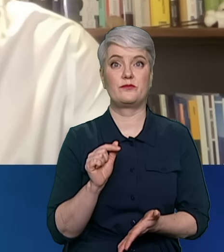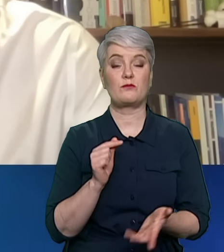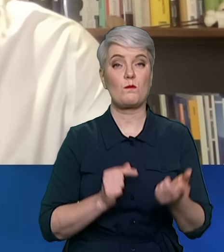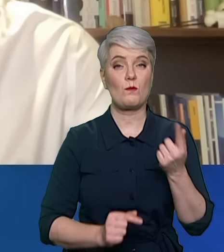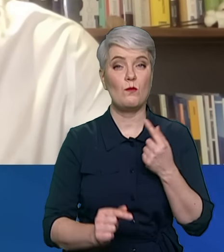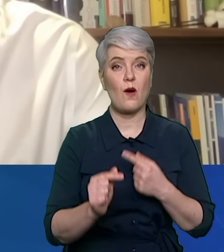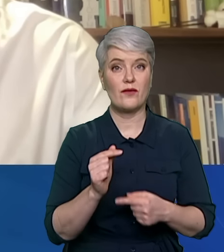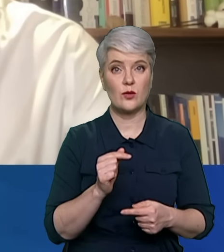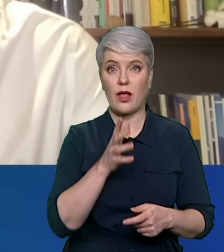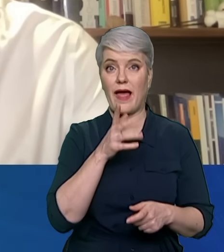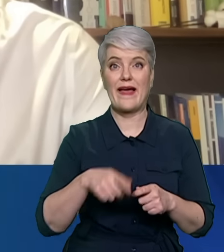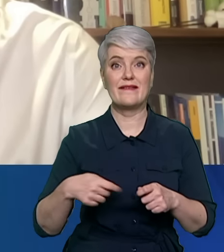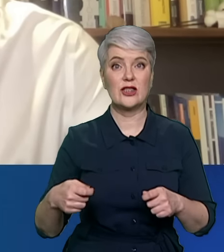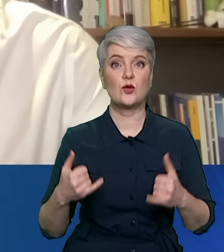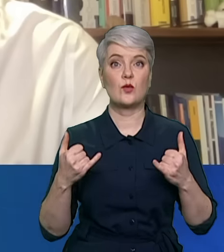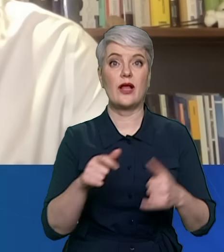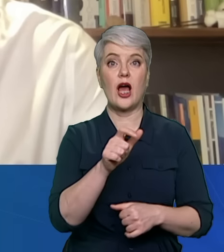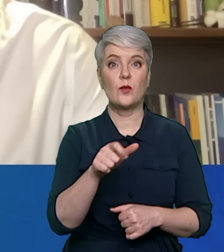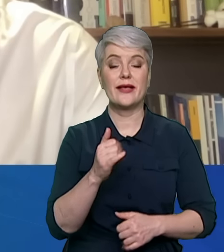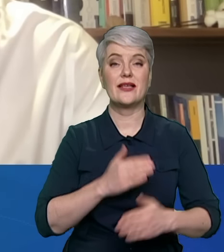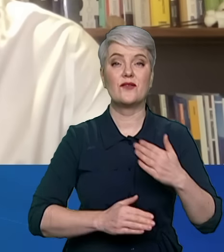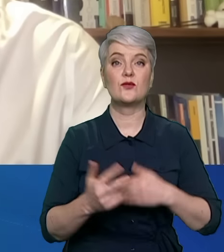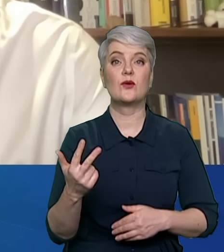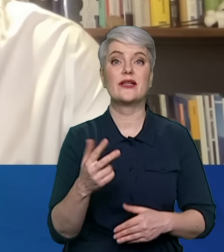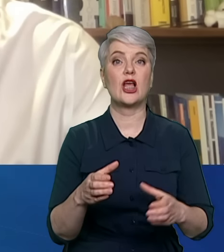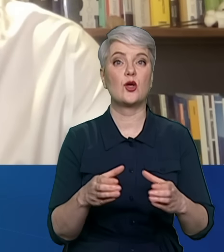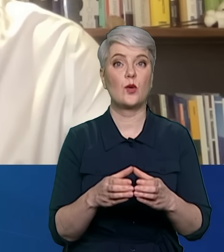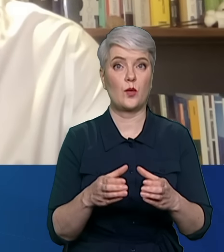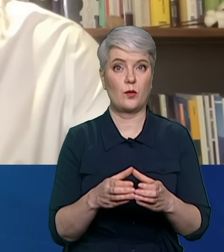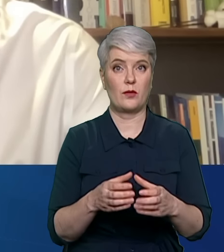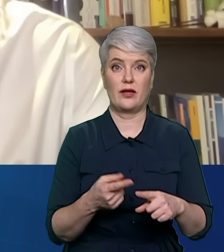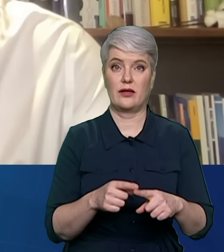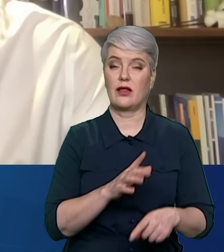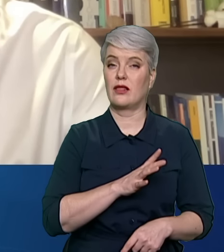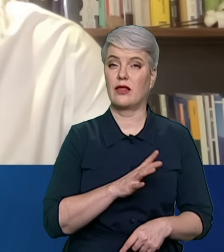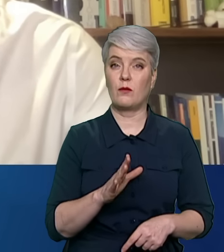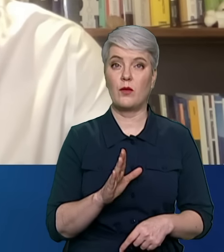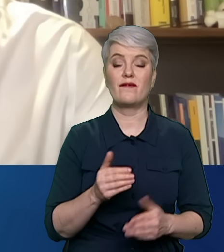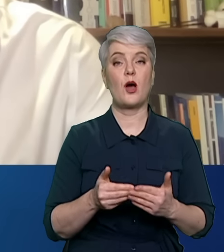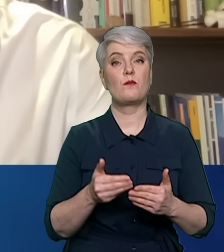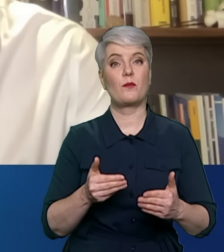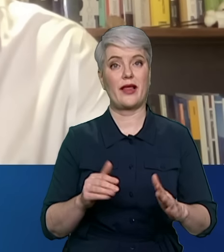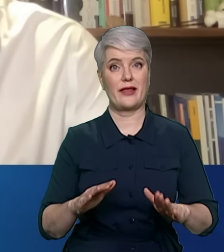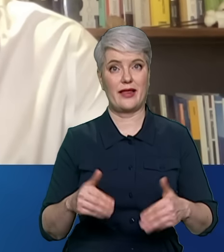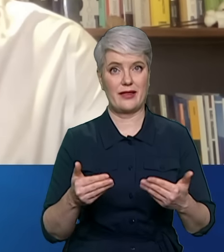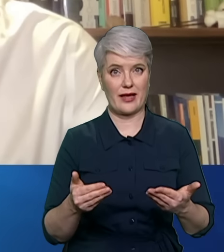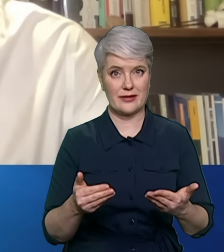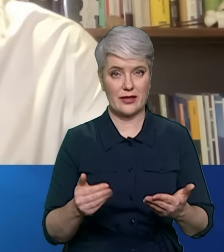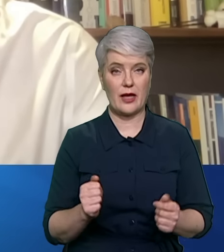повернули відстрочку для людей з інвалідністю третьої групи, якої не було в попередній редакції. Прибрали все ж